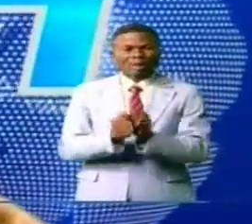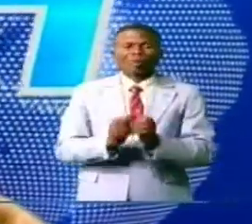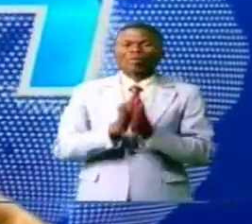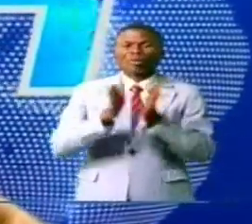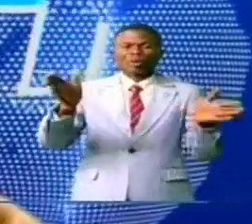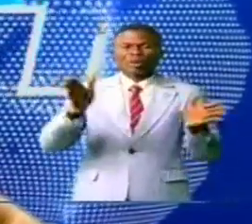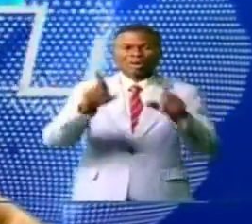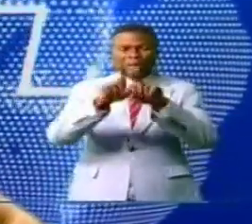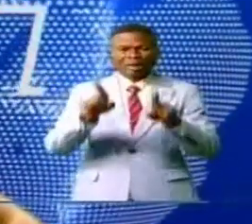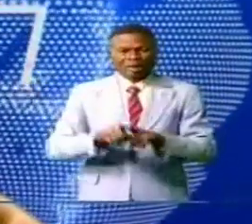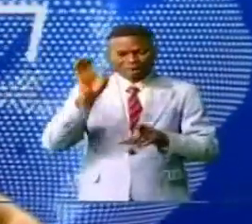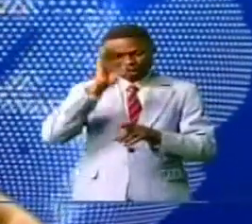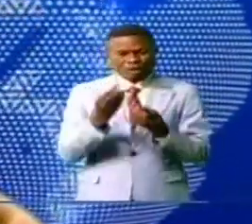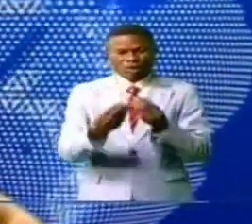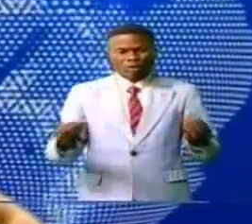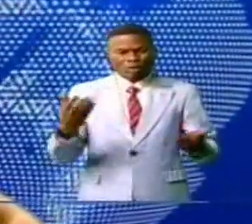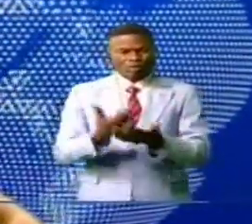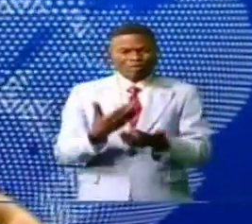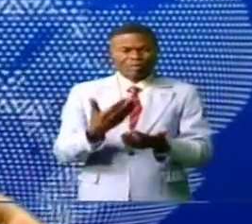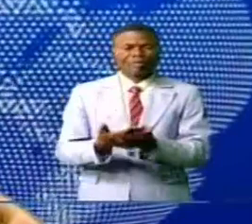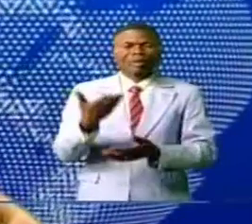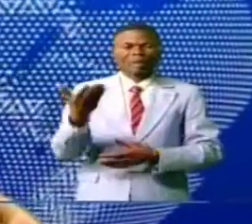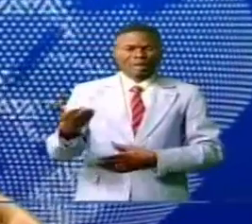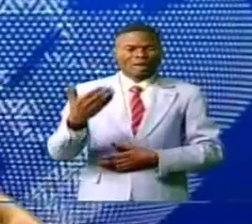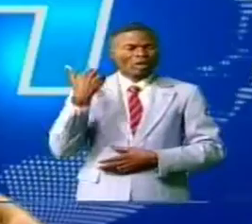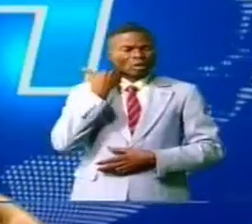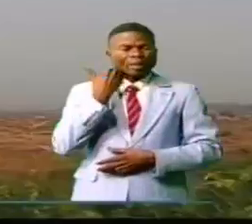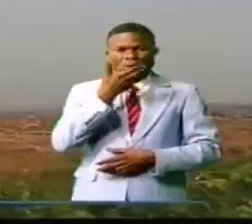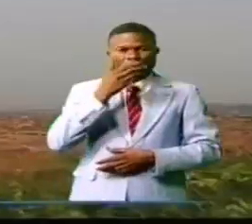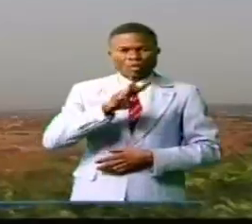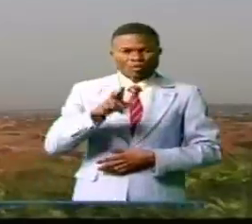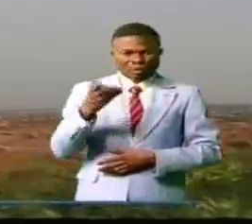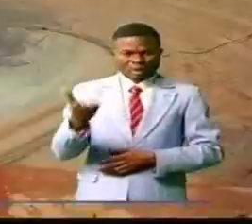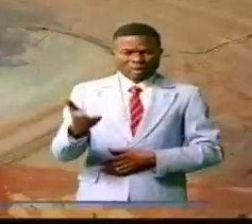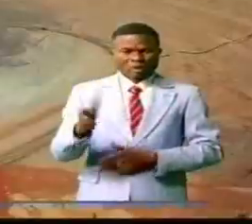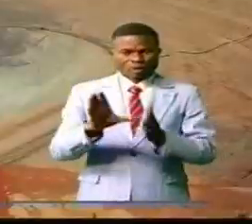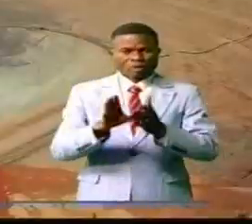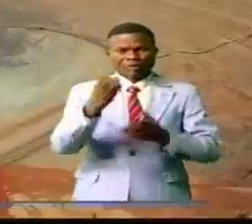et pour une gestion de la maladie.